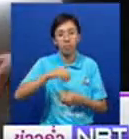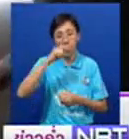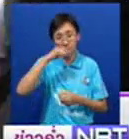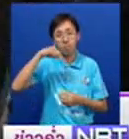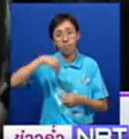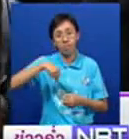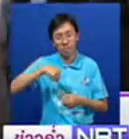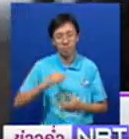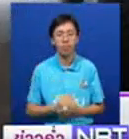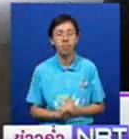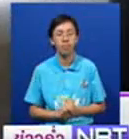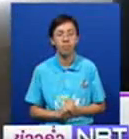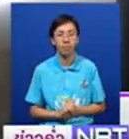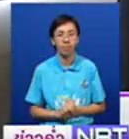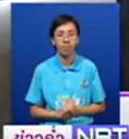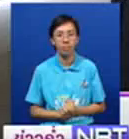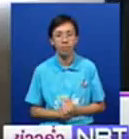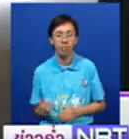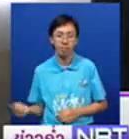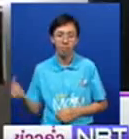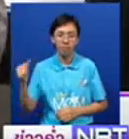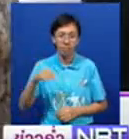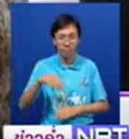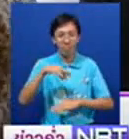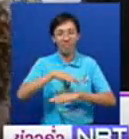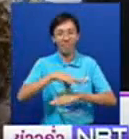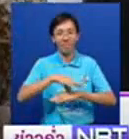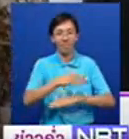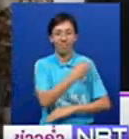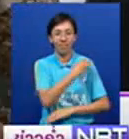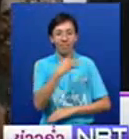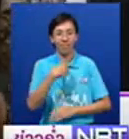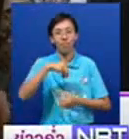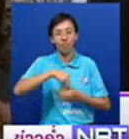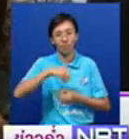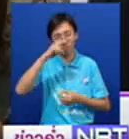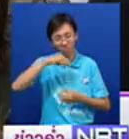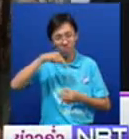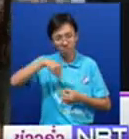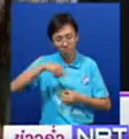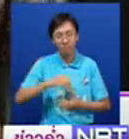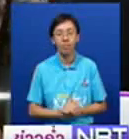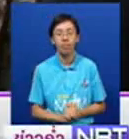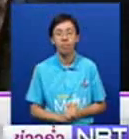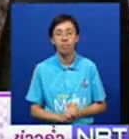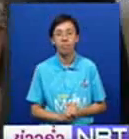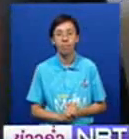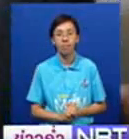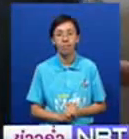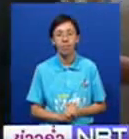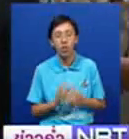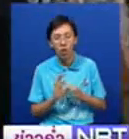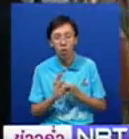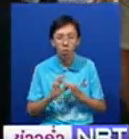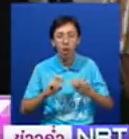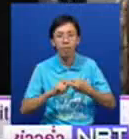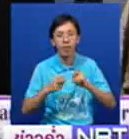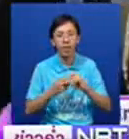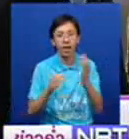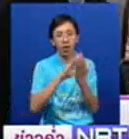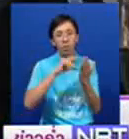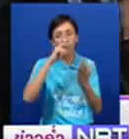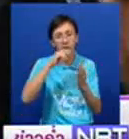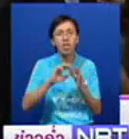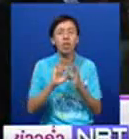ประเทศไทยหลังจากที่เดินทางมารับตำแหน่งประจำประเทศไทยนายโพบิลาแสดงความห่วงใยสถานการณ์บ้านเมืองของ